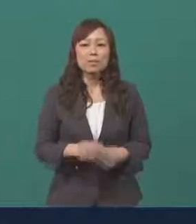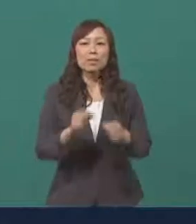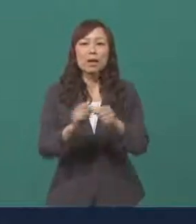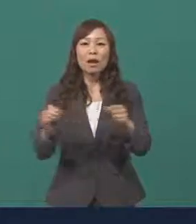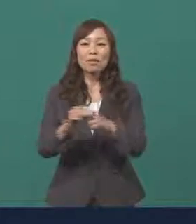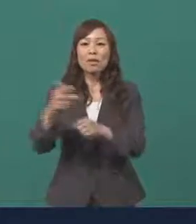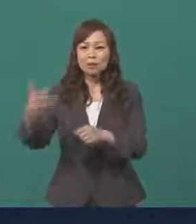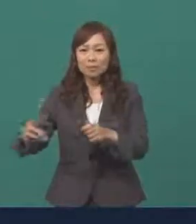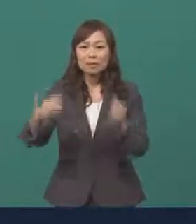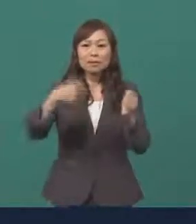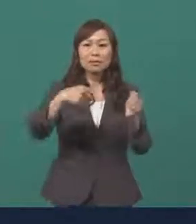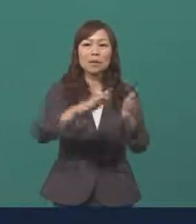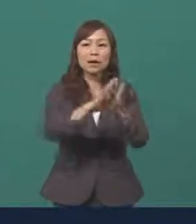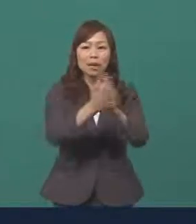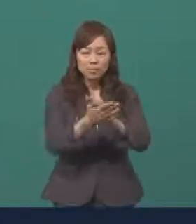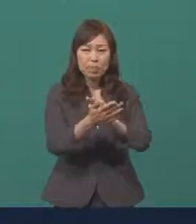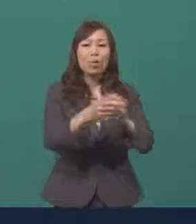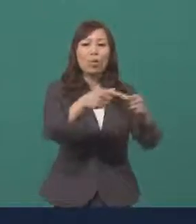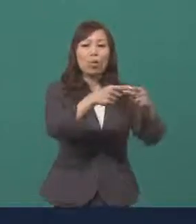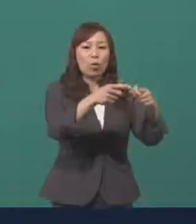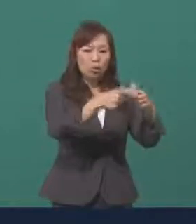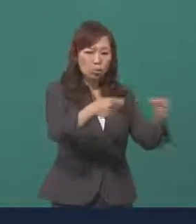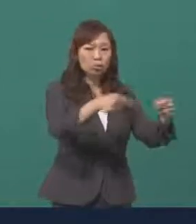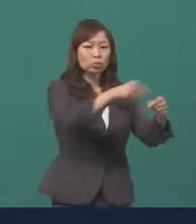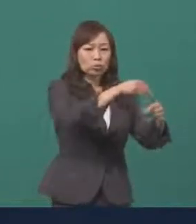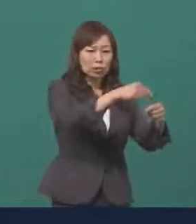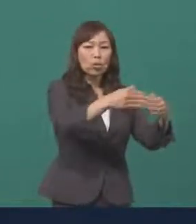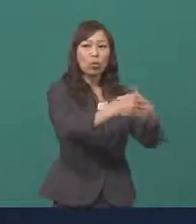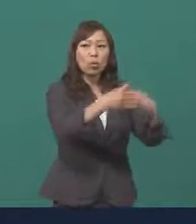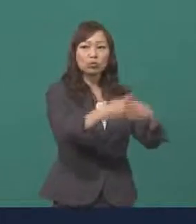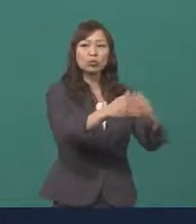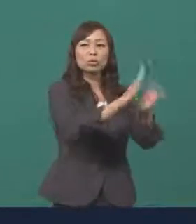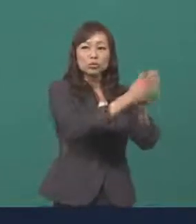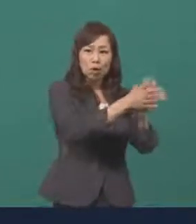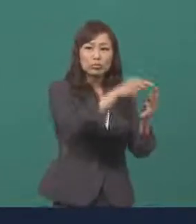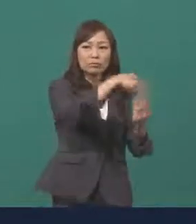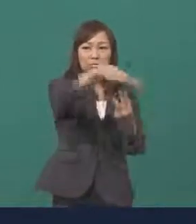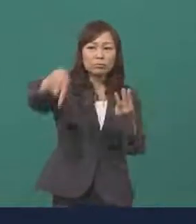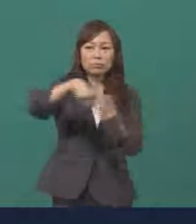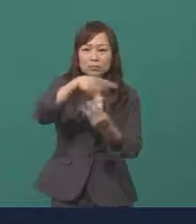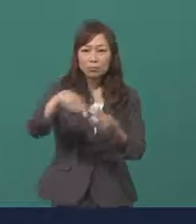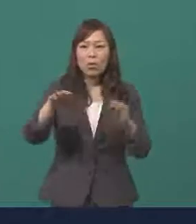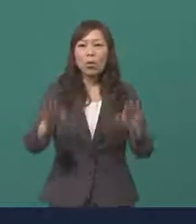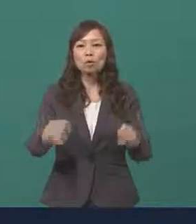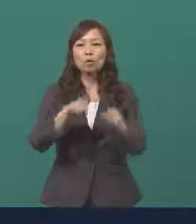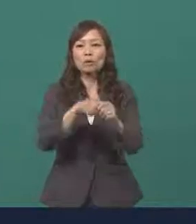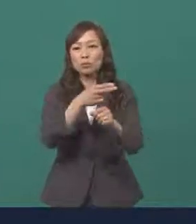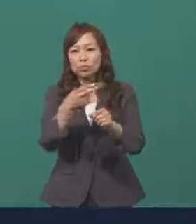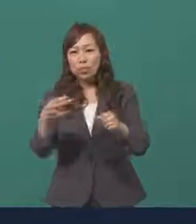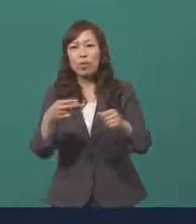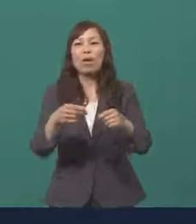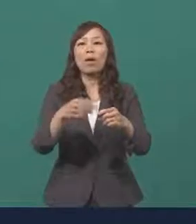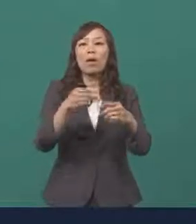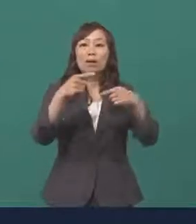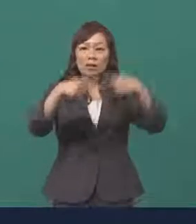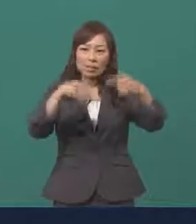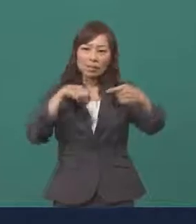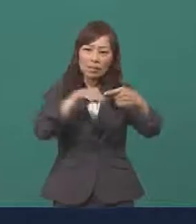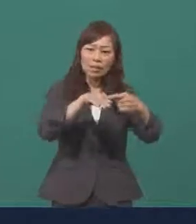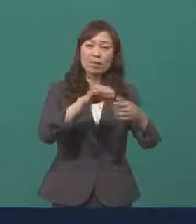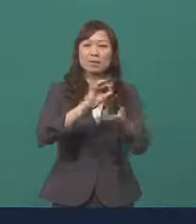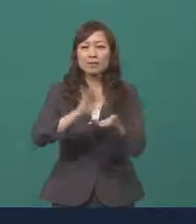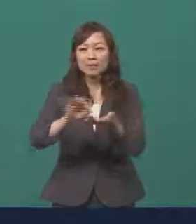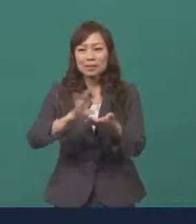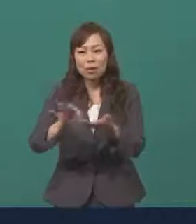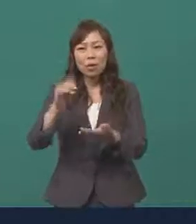長浜市と滋賀県、それに国土交通省などは今年度中にスマートインターチェン